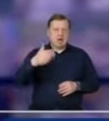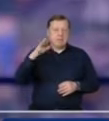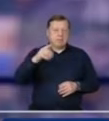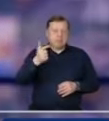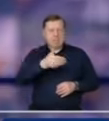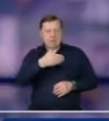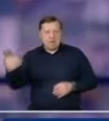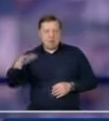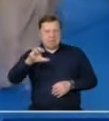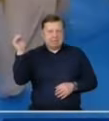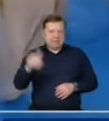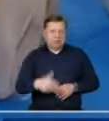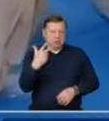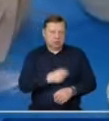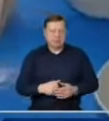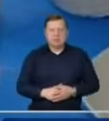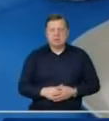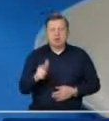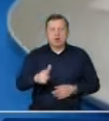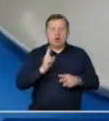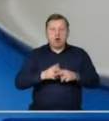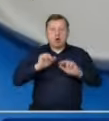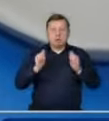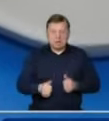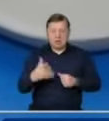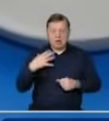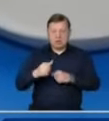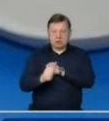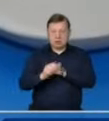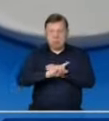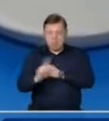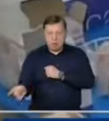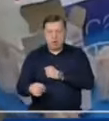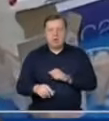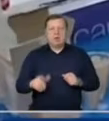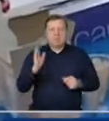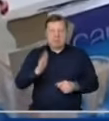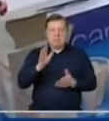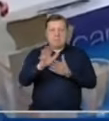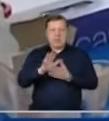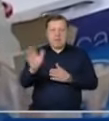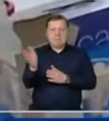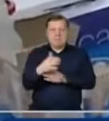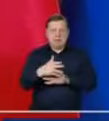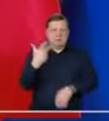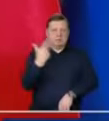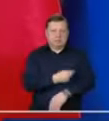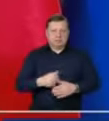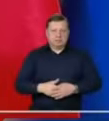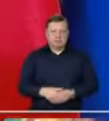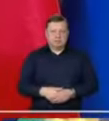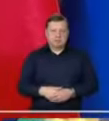szczepień. Szczepienia osób przewlekle chorych poniżej 60 roku życia ruszą 15 marca. Powinniśmy w krótkim